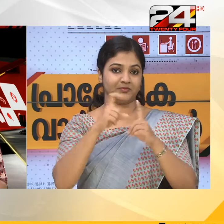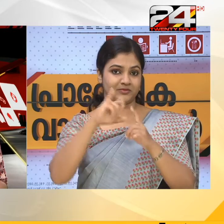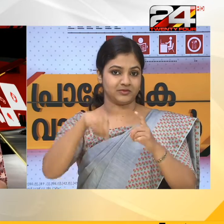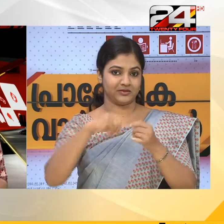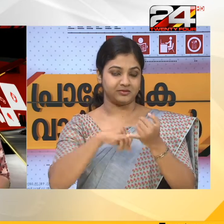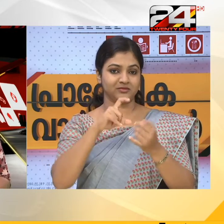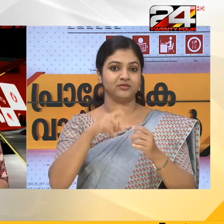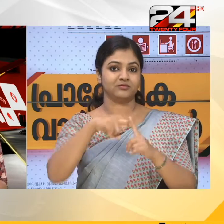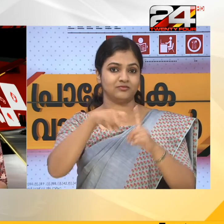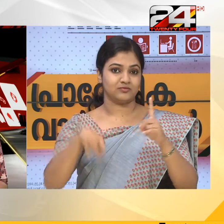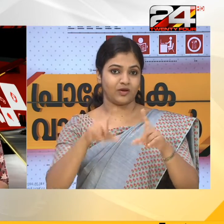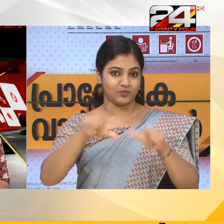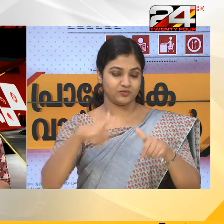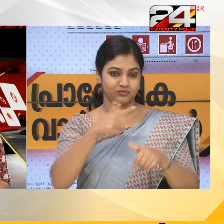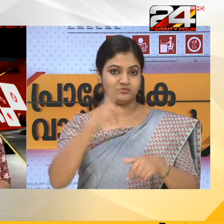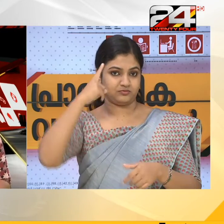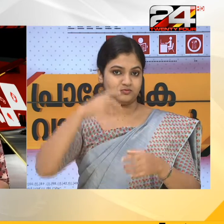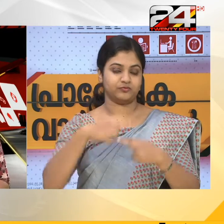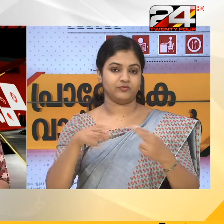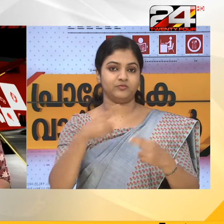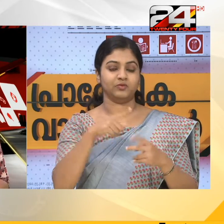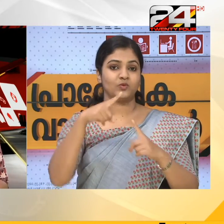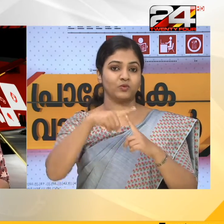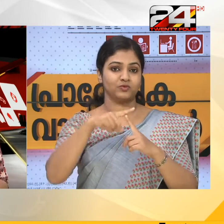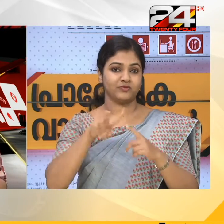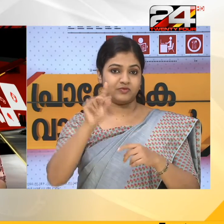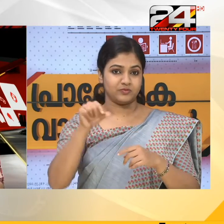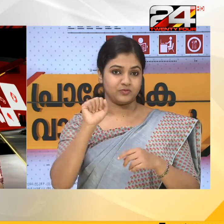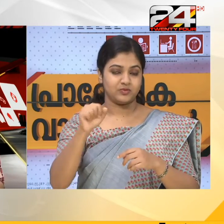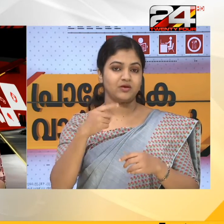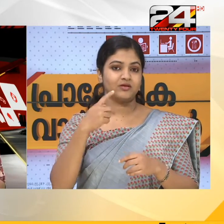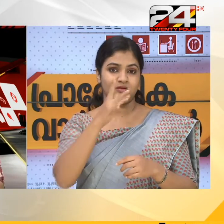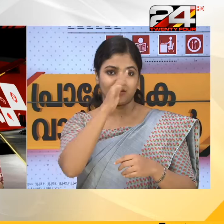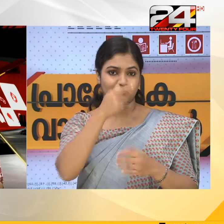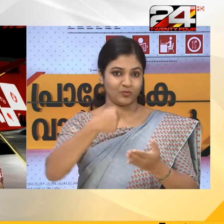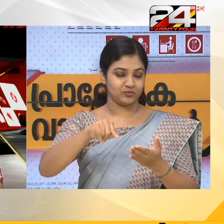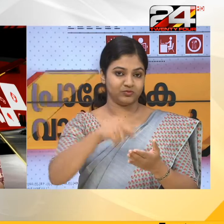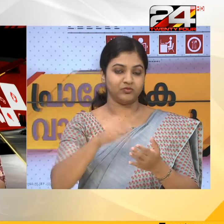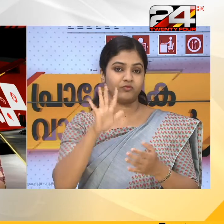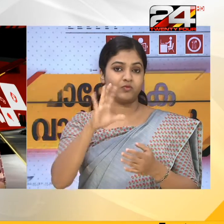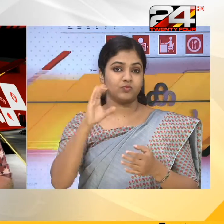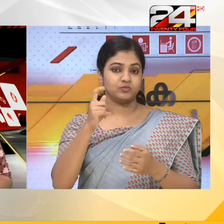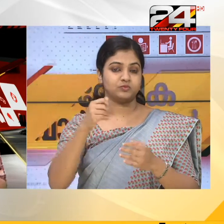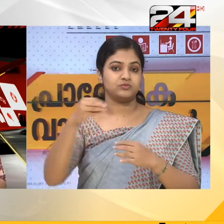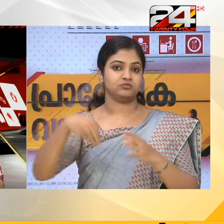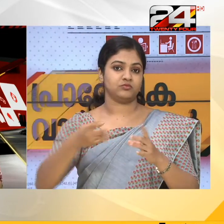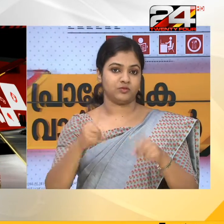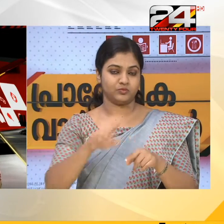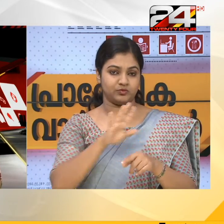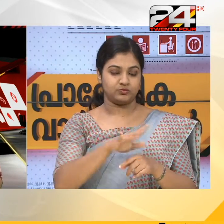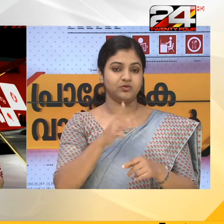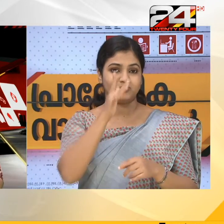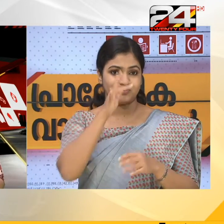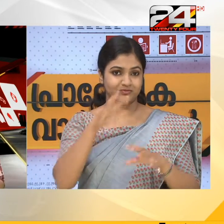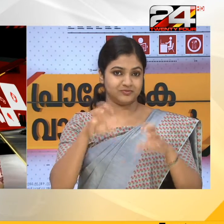தீடிமானம் துஷார் வெல்லாப்பல்லி இவுடை கல்ல உப்பிட்ட அஞ்சுகோடி தட்டியன்ன ஆரோவணம் வியாஜரேக்கசாமச்ச நிறவ திக்கரமக்கேடுகள் நடத்தி.